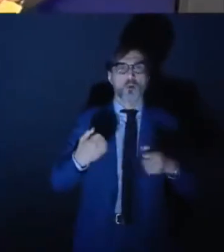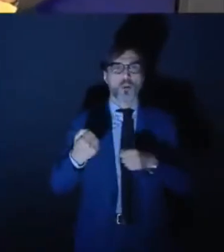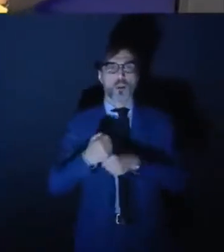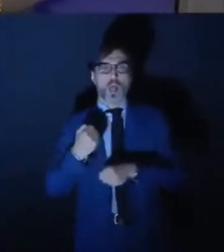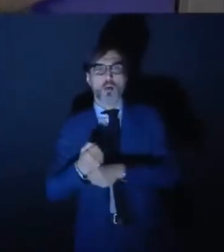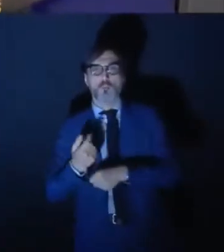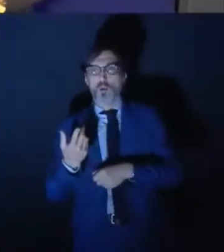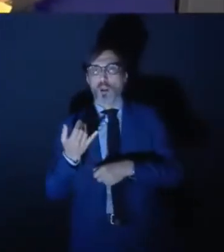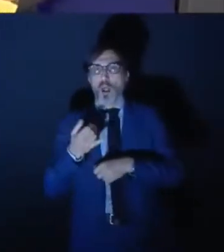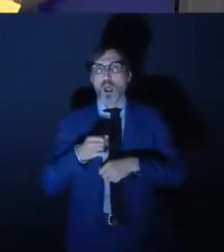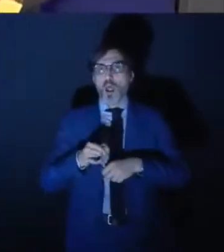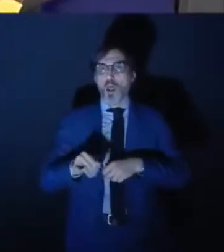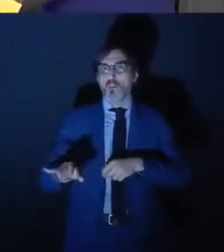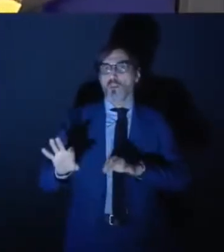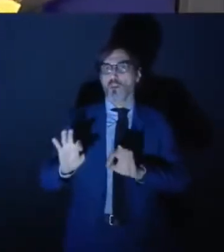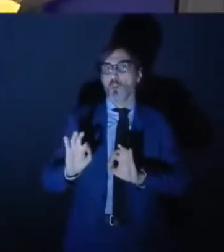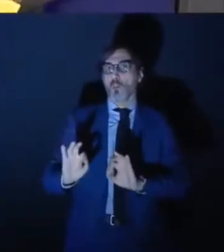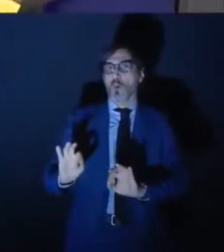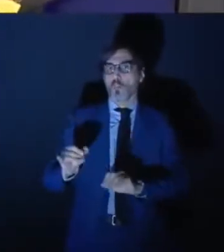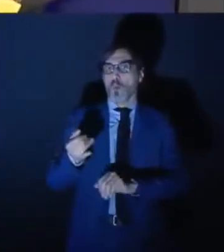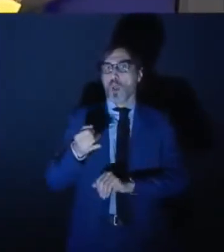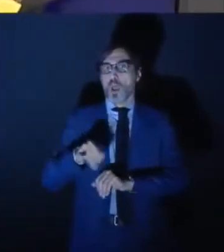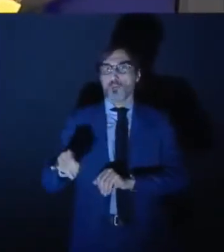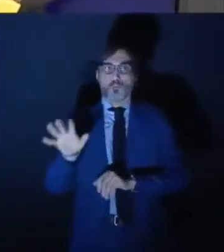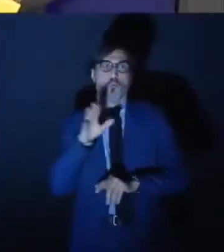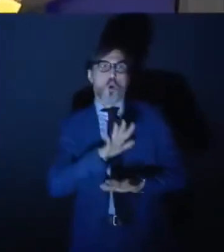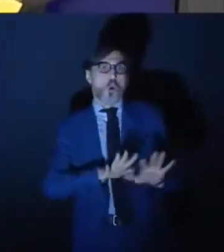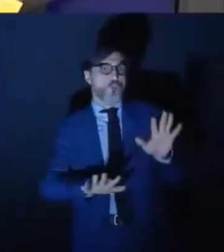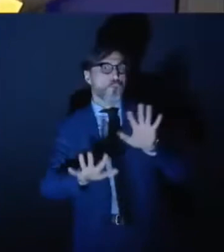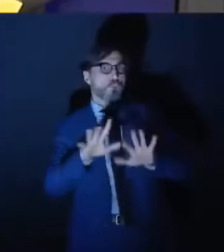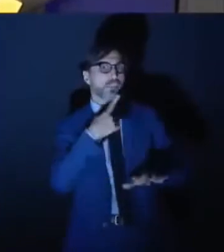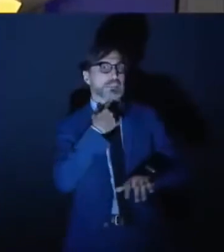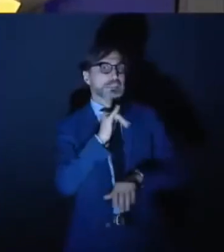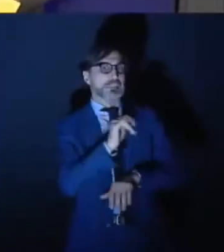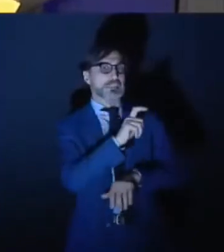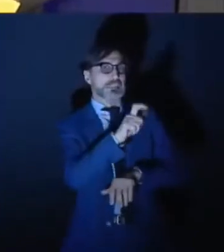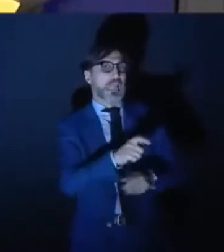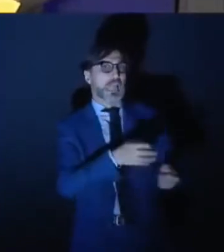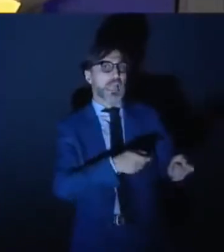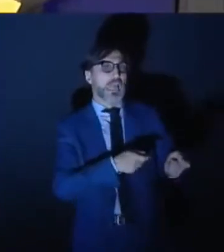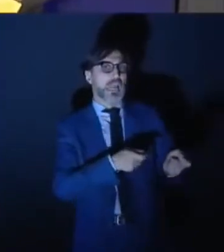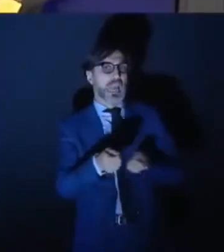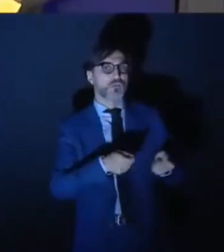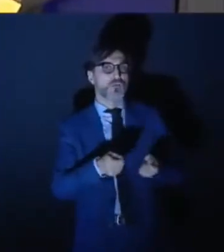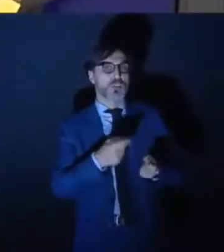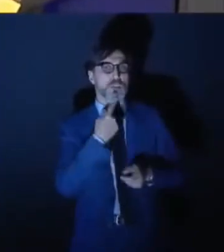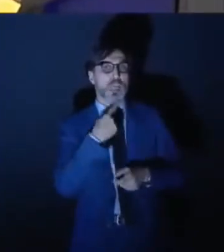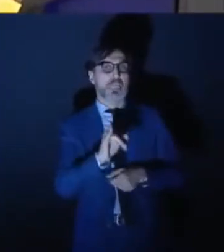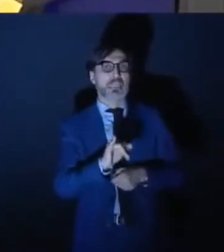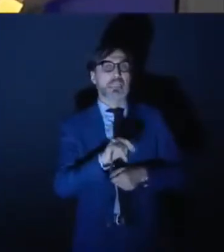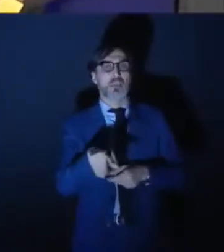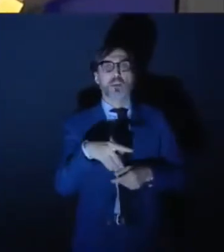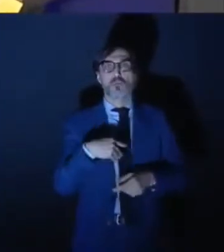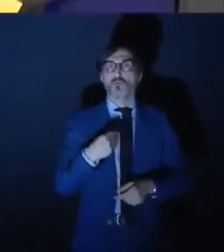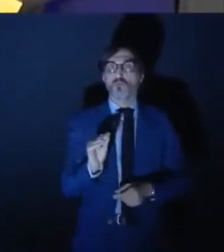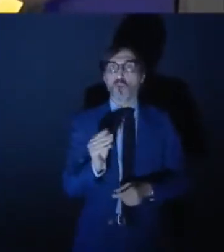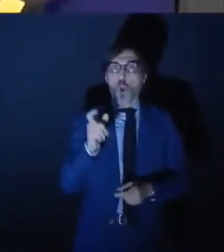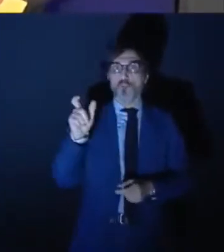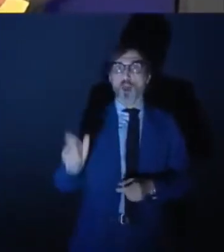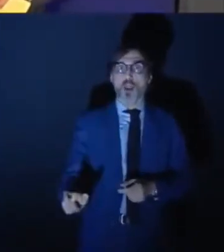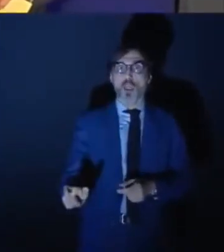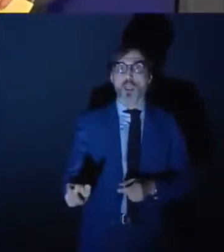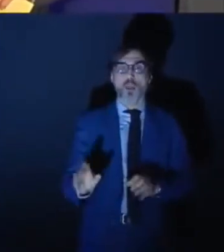scoprire quando insomma alla fine mi sono informata chi è questo regista si scoprono giovanissimo